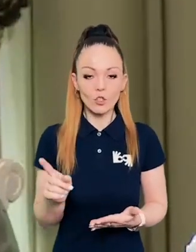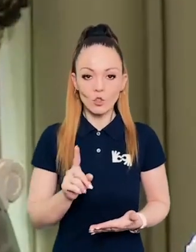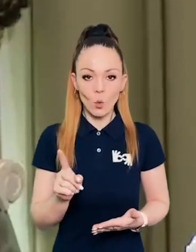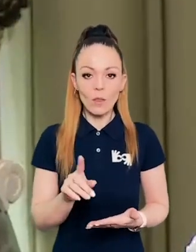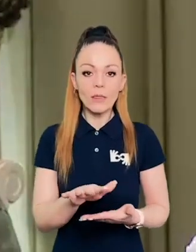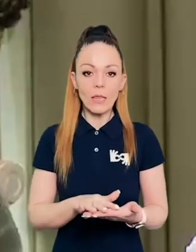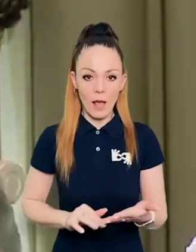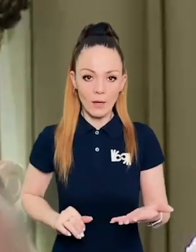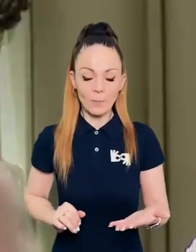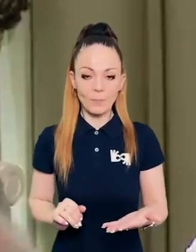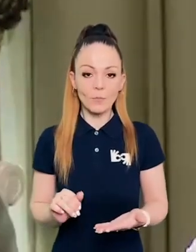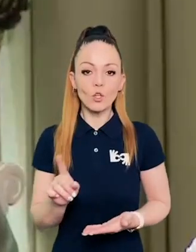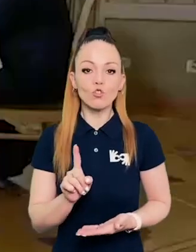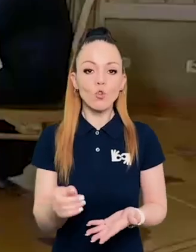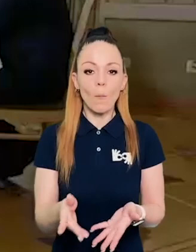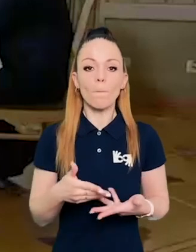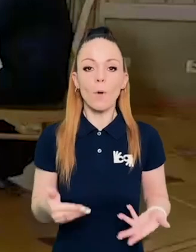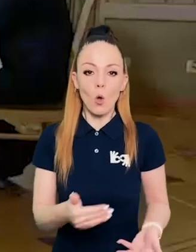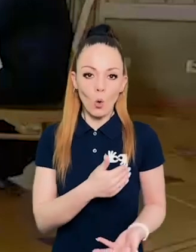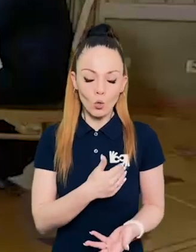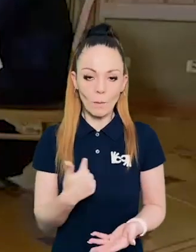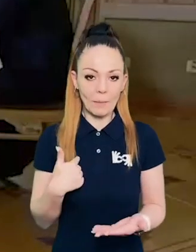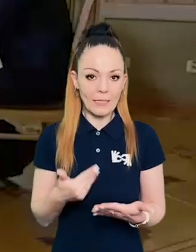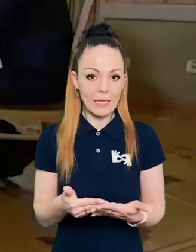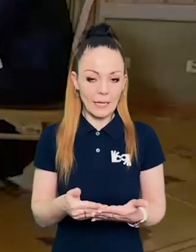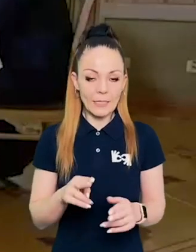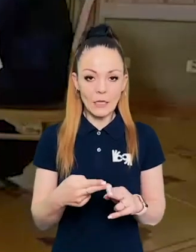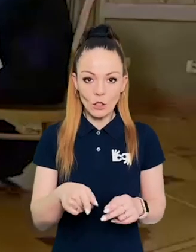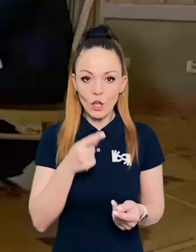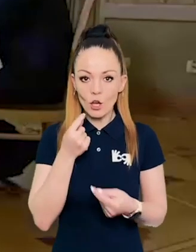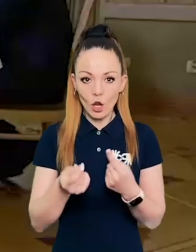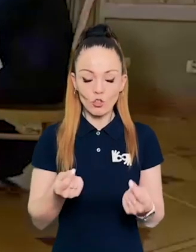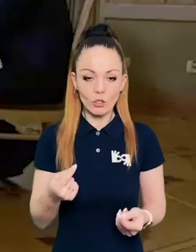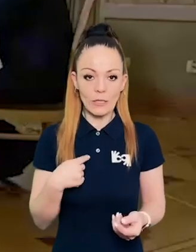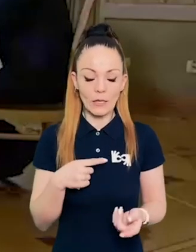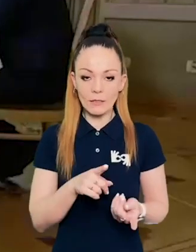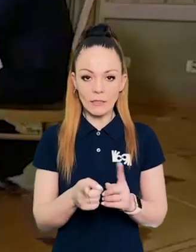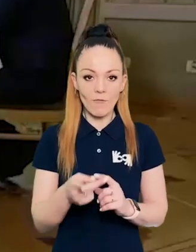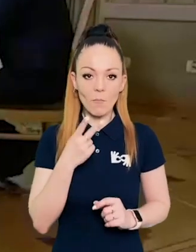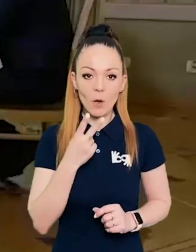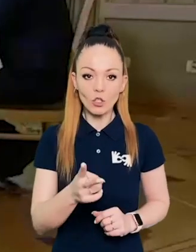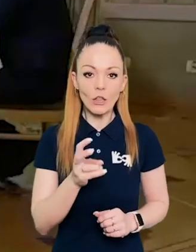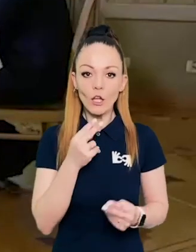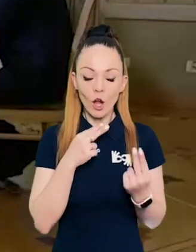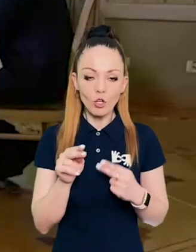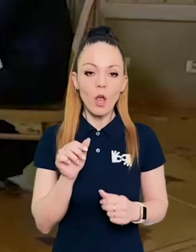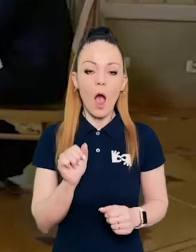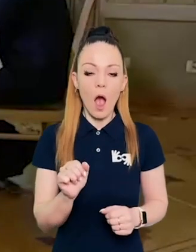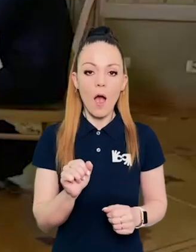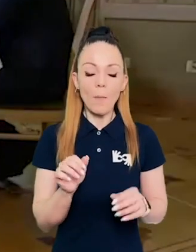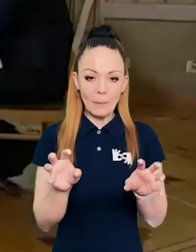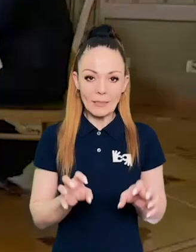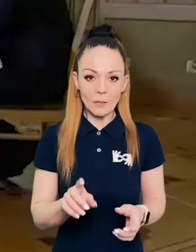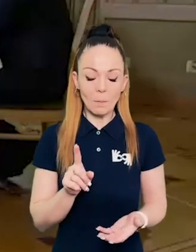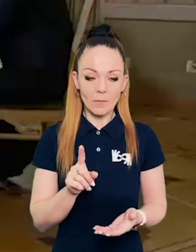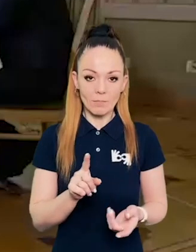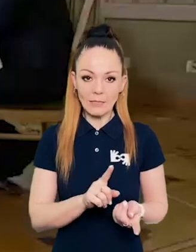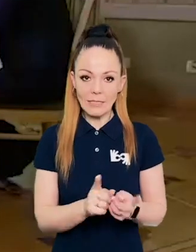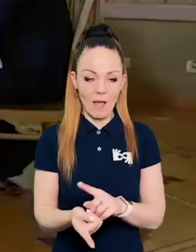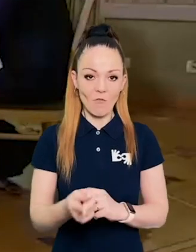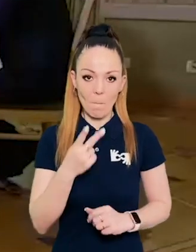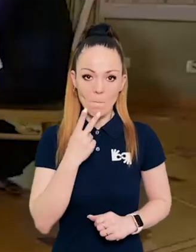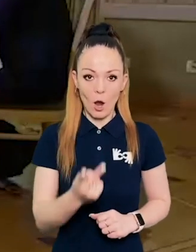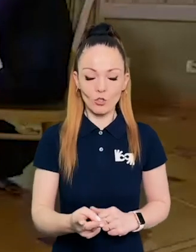здається, що далі, що ми хочемо, мені здається, ці речі я став бачити не краще, а в принципі став